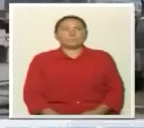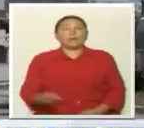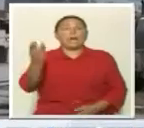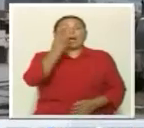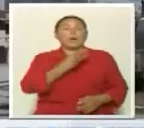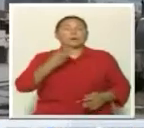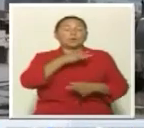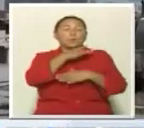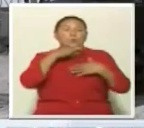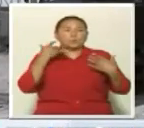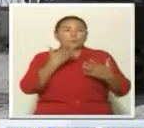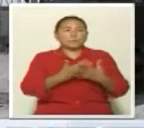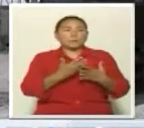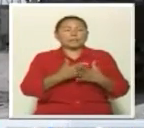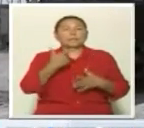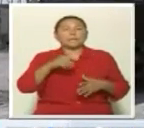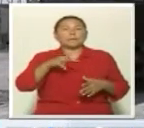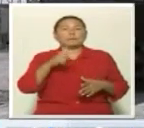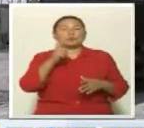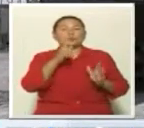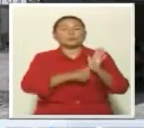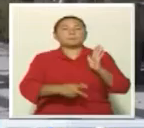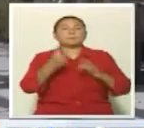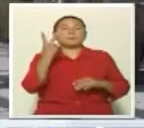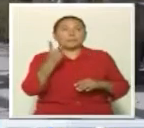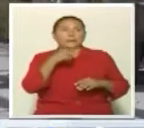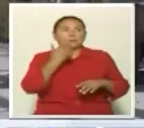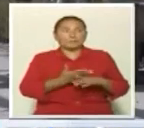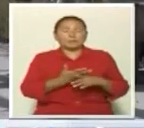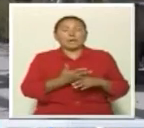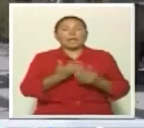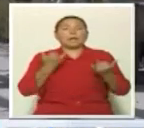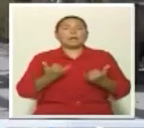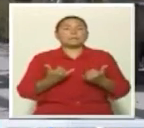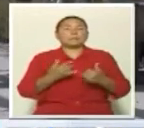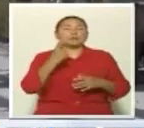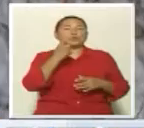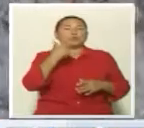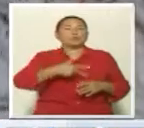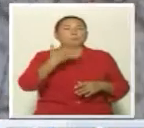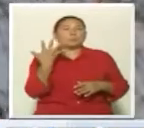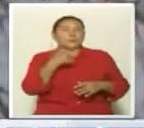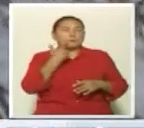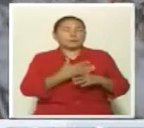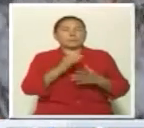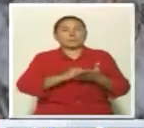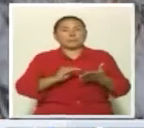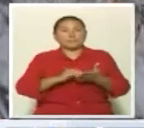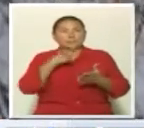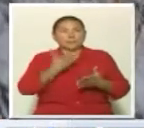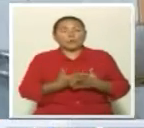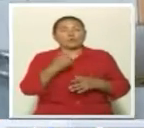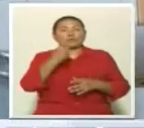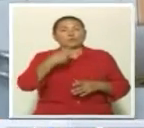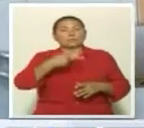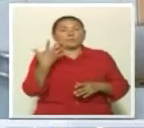Ақтаудағы қауіпсіздік деңгейі төмен. ГМ 172-8 қоныс колониясында қазіргі таңда 135 сотталушы өзінің жазасын өтеуде.